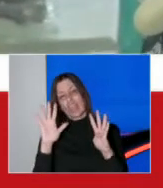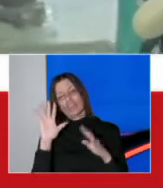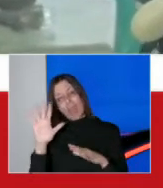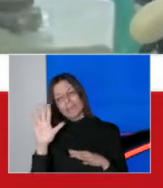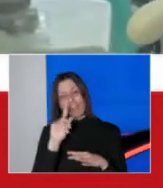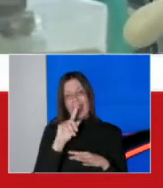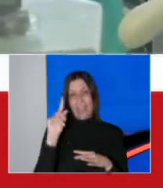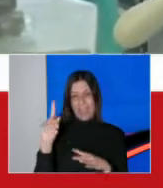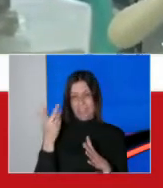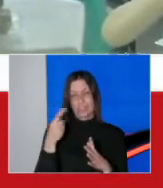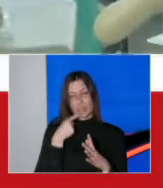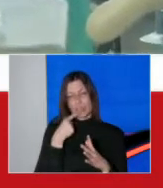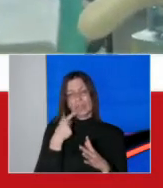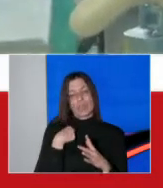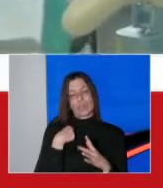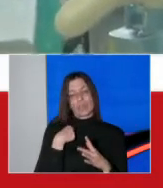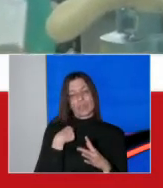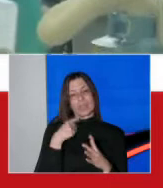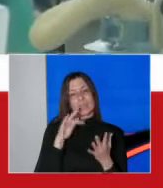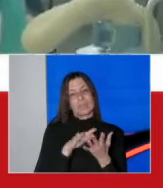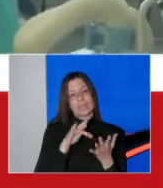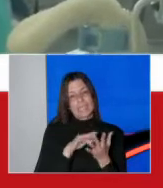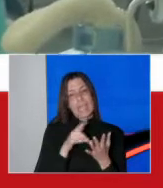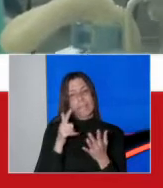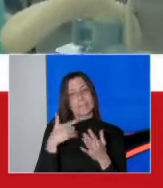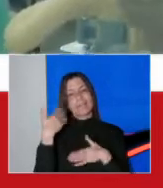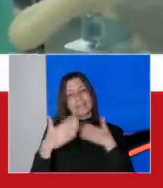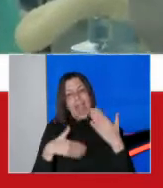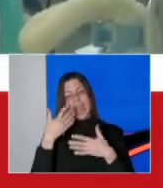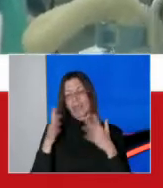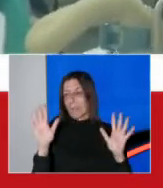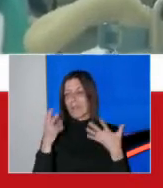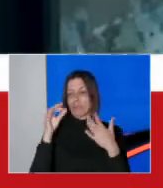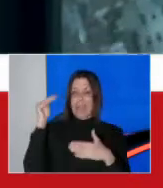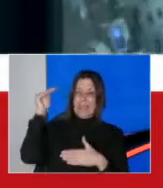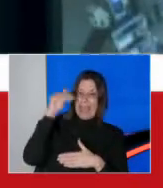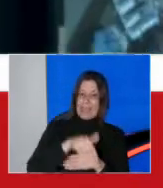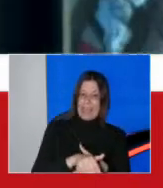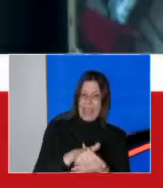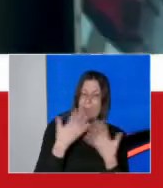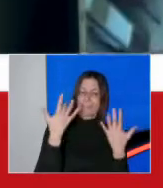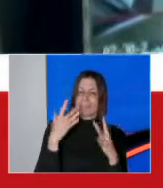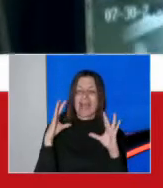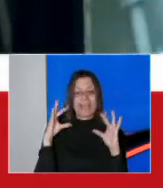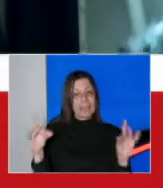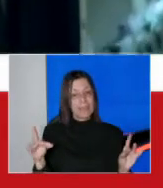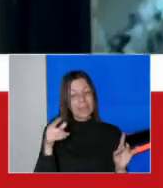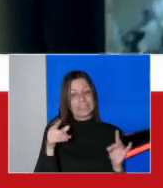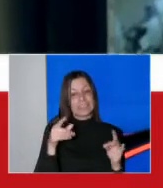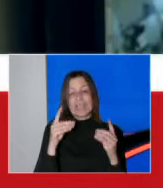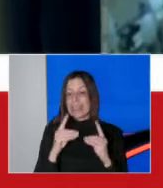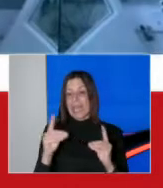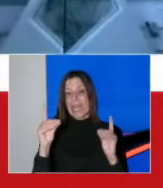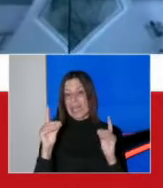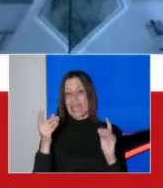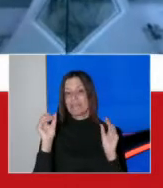ו-1.1. זאת אומרת, אנחנו נמצאים בתהליך מאוד מהיר של ירידה במספר הנדבקים, וזה בדרך להתגבר